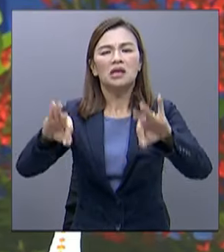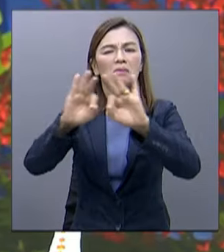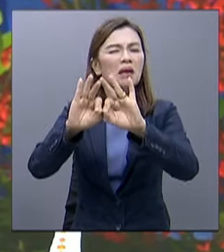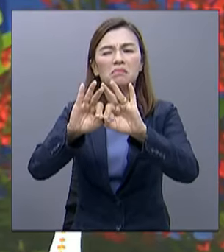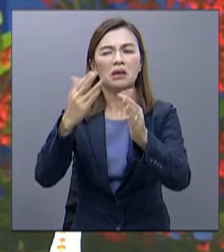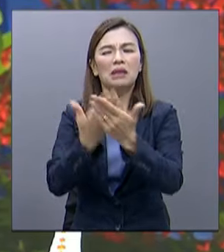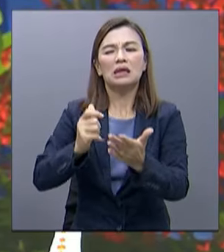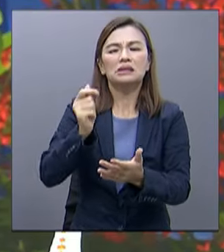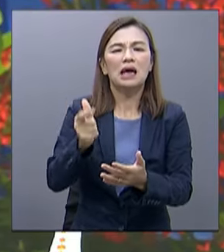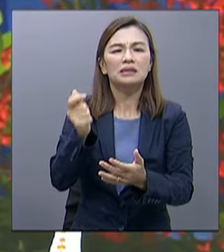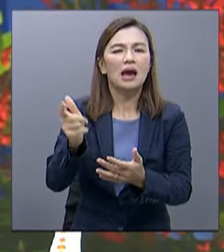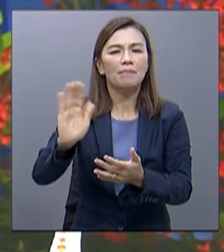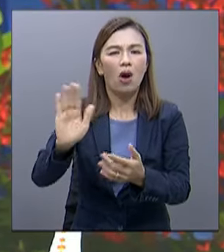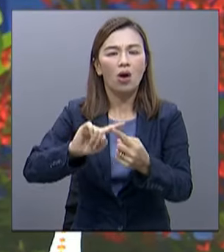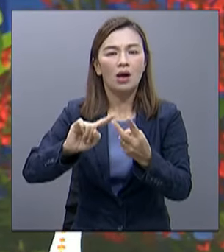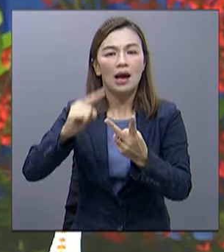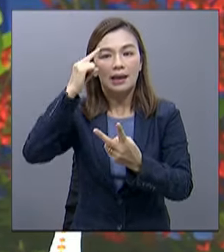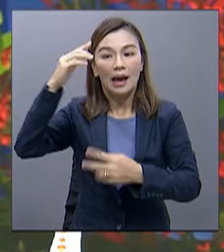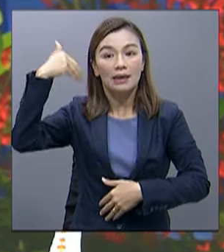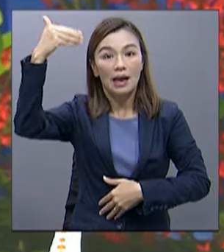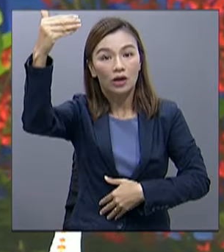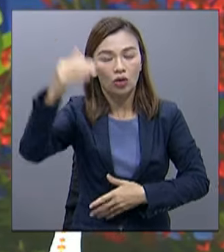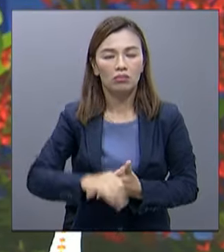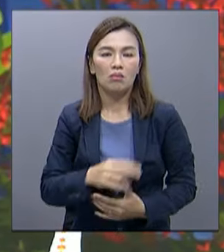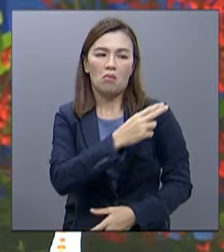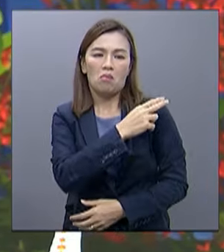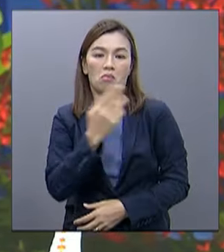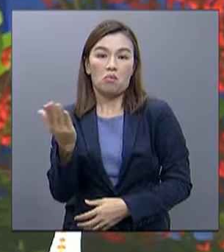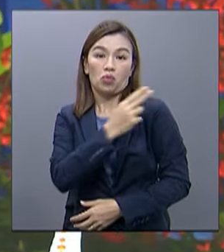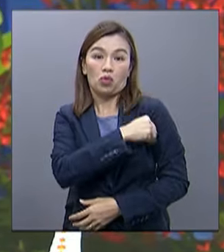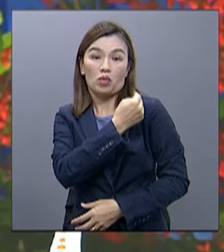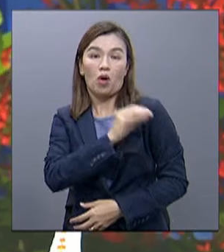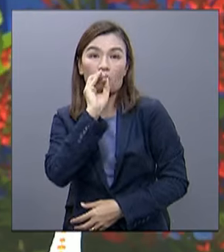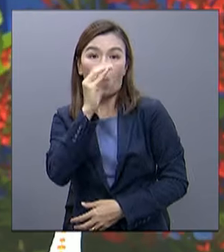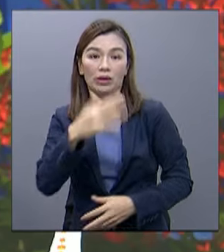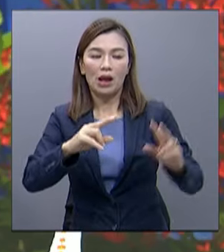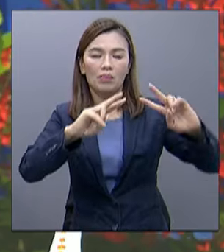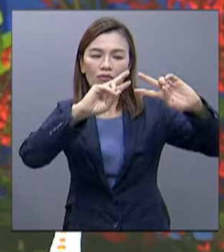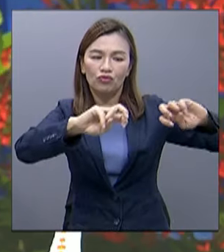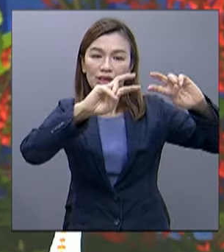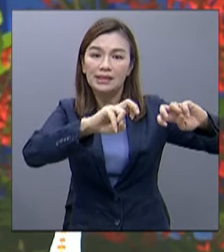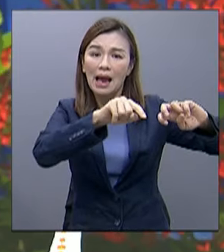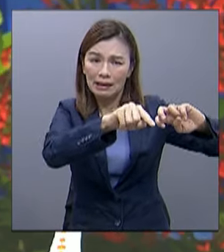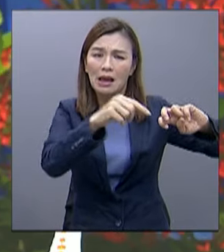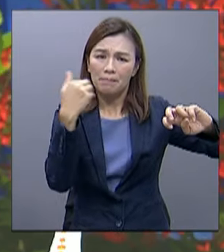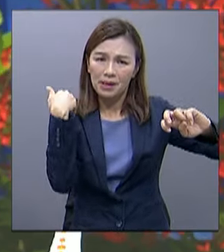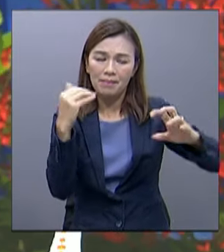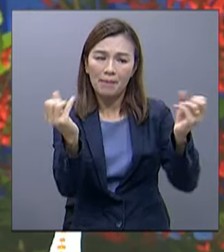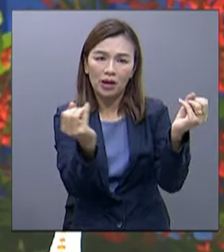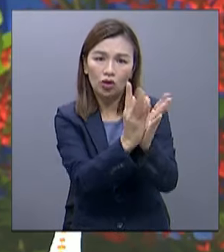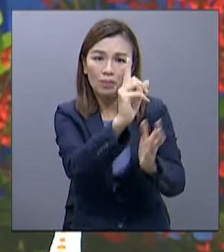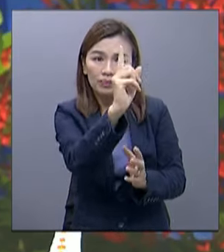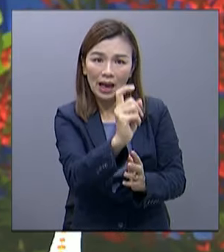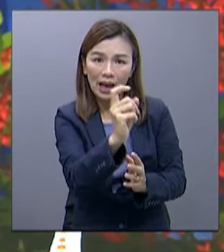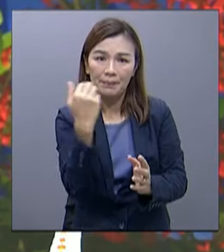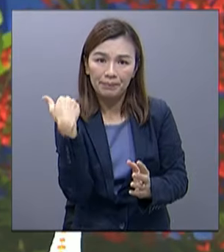เสียเงินด้วย 2นะครับในระยะยาวอาจารย์หมอก็ได้บอกแล้วว่าในผลงานวิจัยของต่างประเทศก็มีหลายเคสที่เกิดขึ้นถึงขั้นเสียชีวิตก็มีนะครับดังนั้น